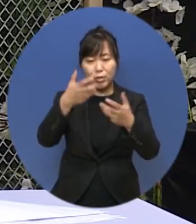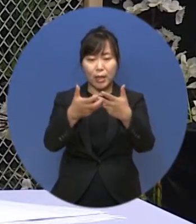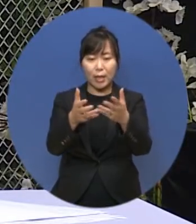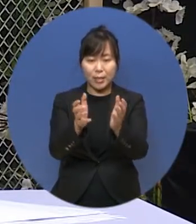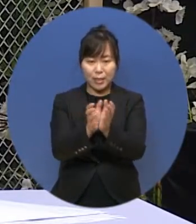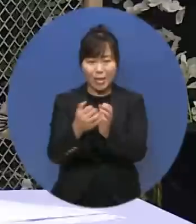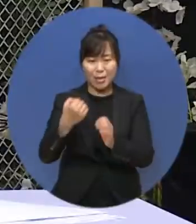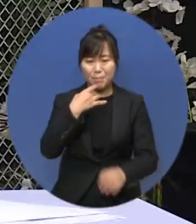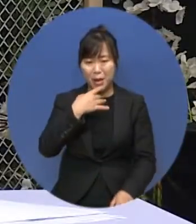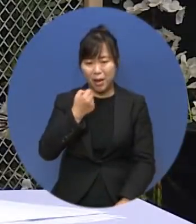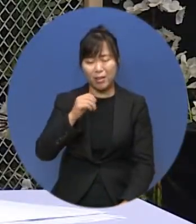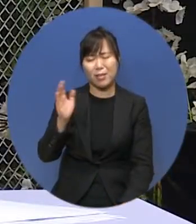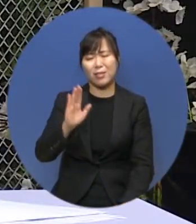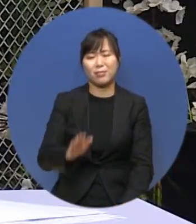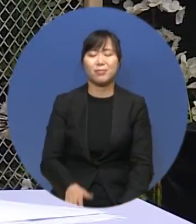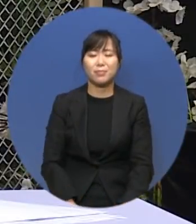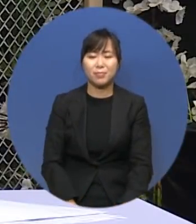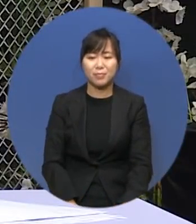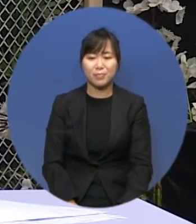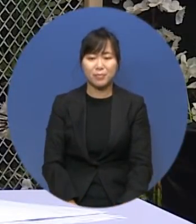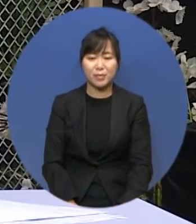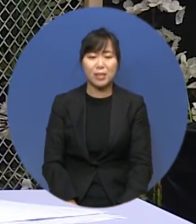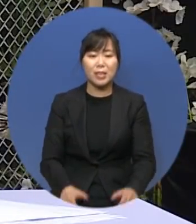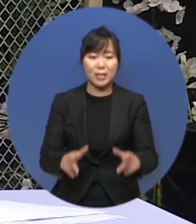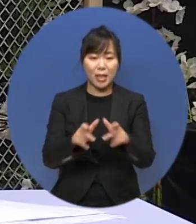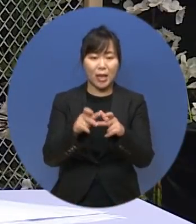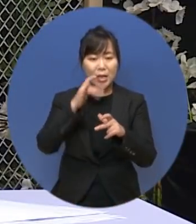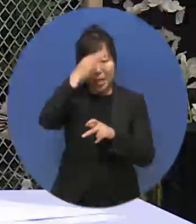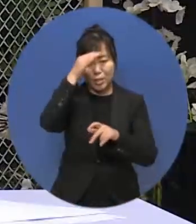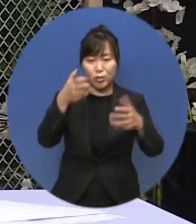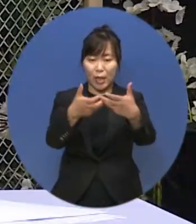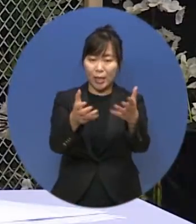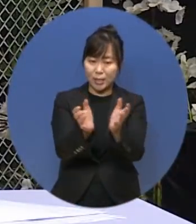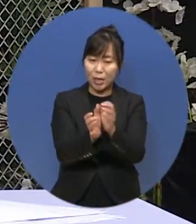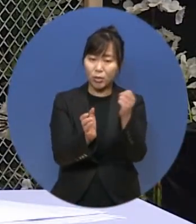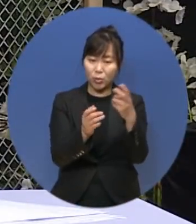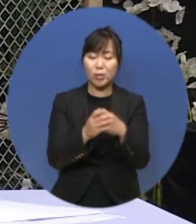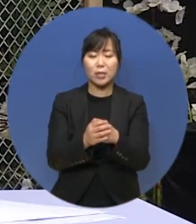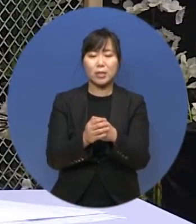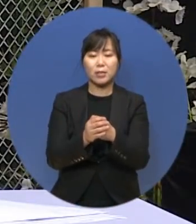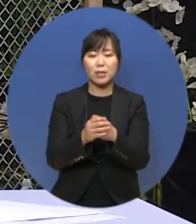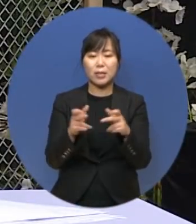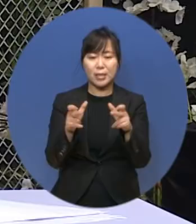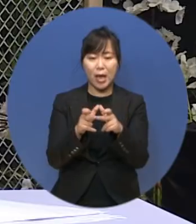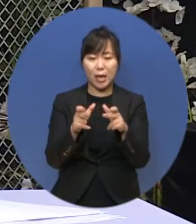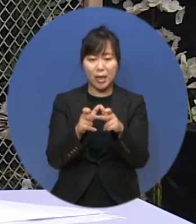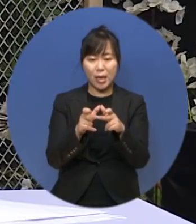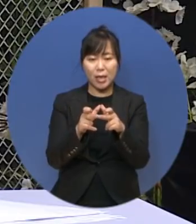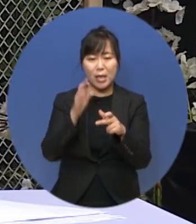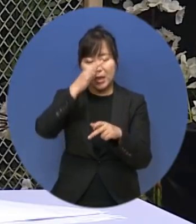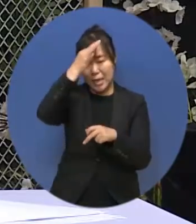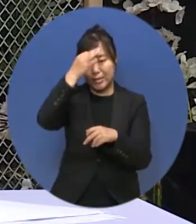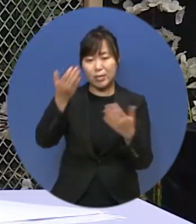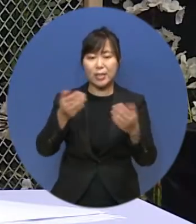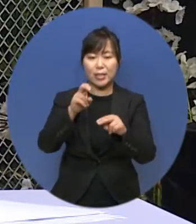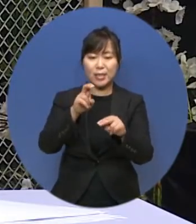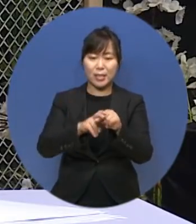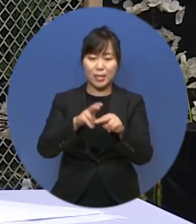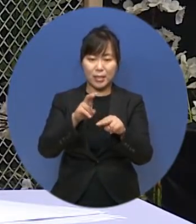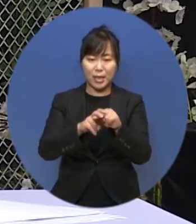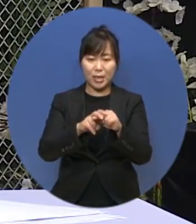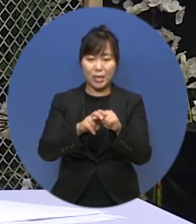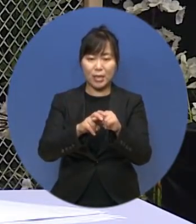10만 가지고는 안 되는 것 같고요. 이게 장애 예술 단체와 또 장애 예술